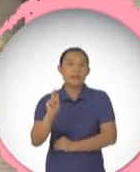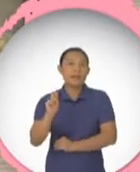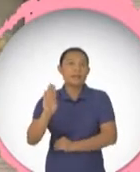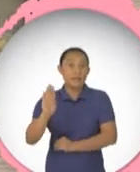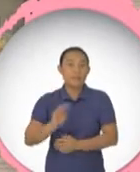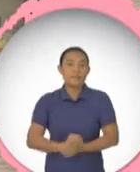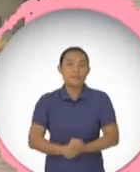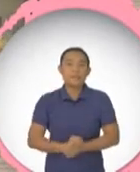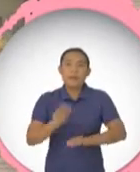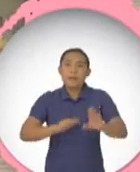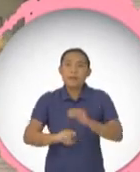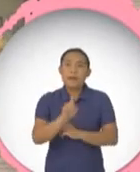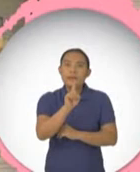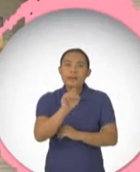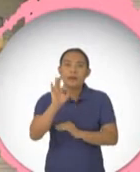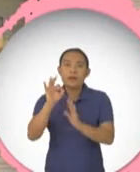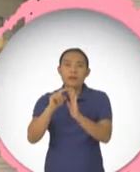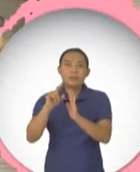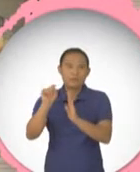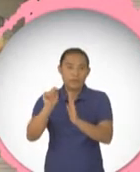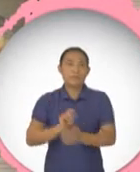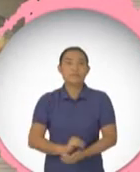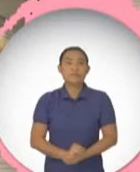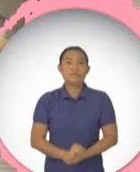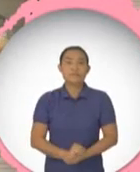หนึ่ง ฟุตค่ะ